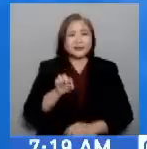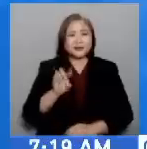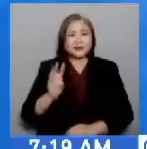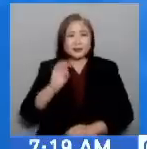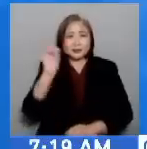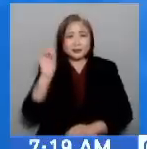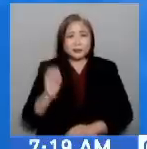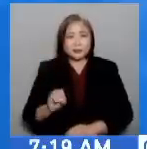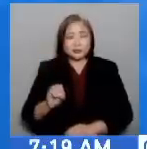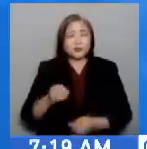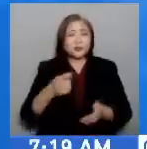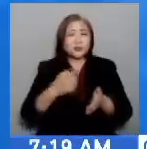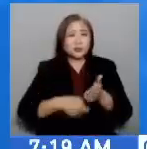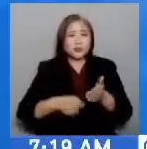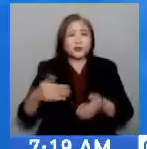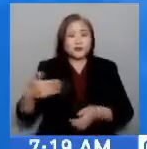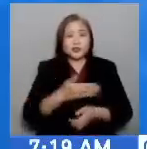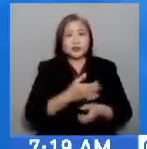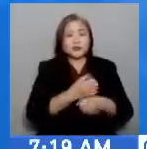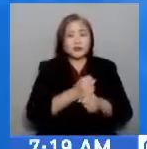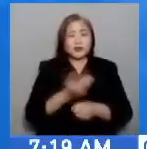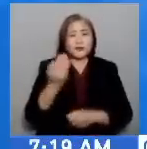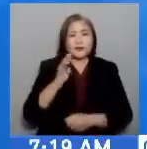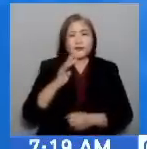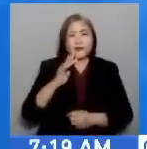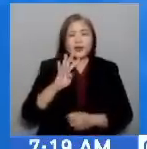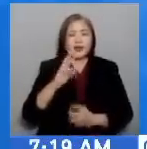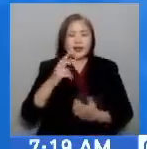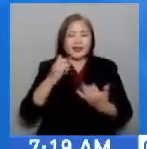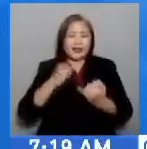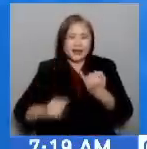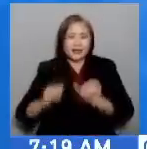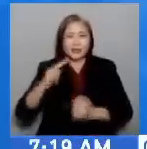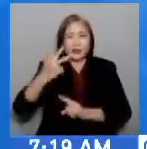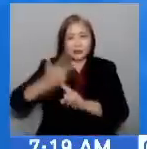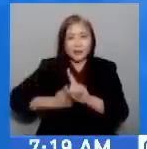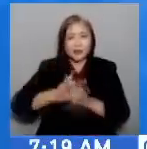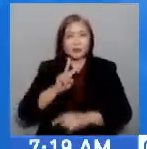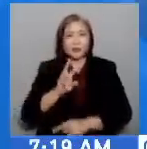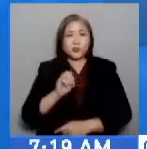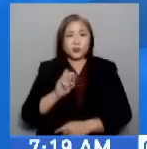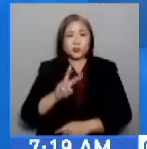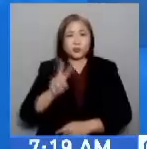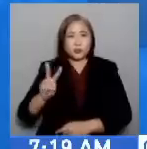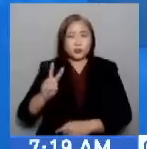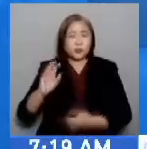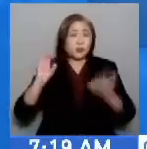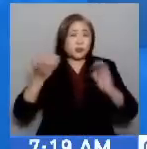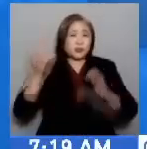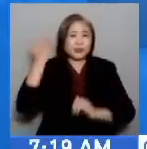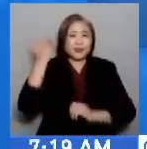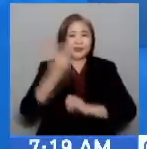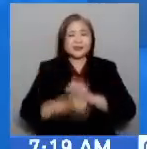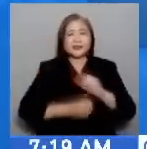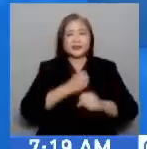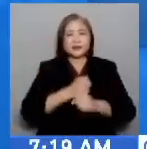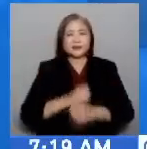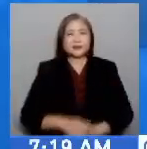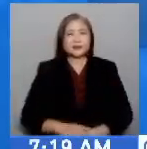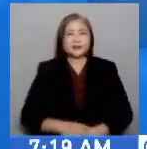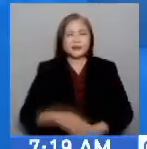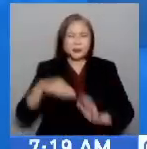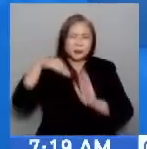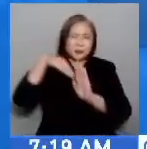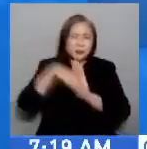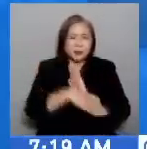fisheries production noong fourth quarter ng 2022 kung ikukumpara sa nakalipas na taon. Bumaba ang produksyon ng tambako,